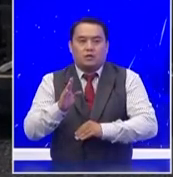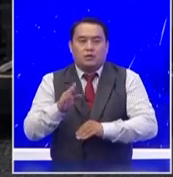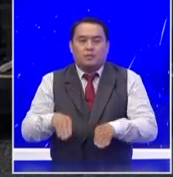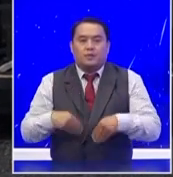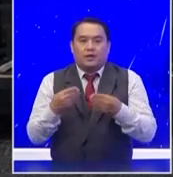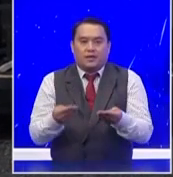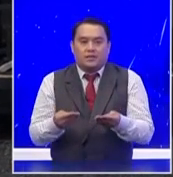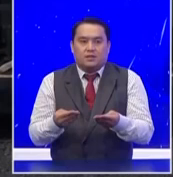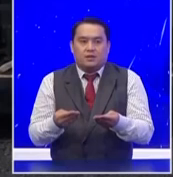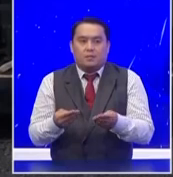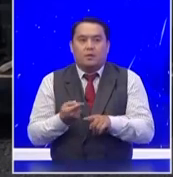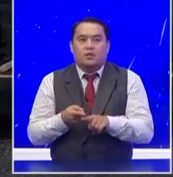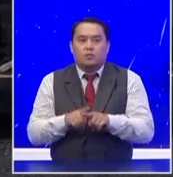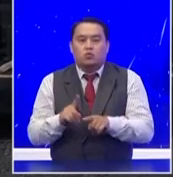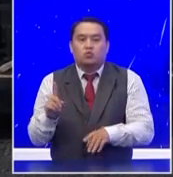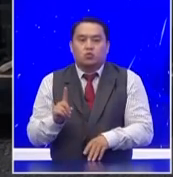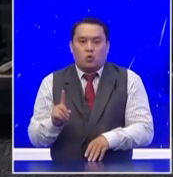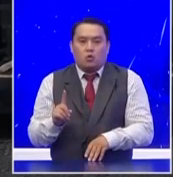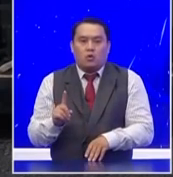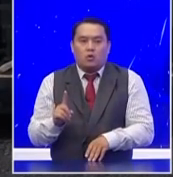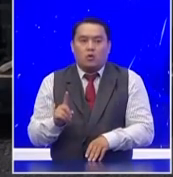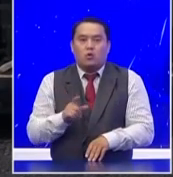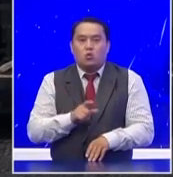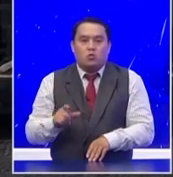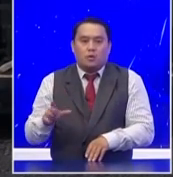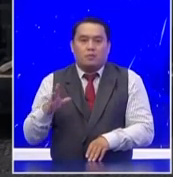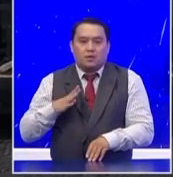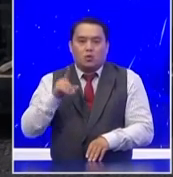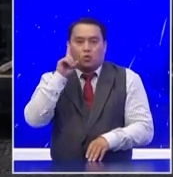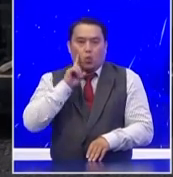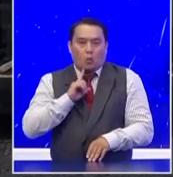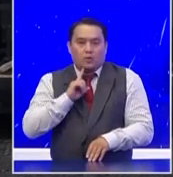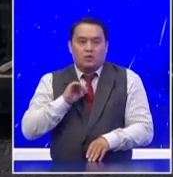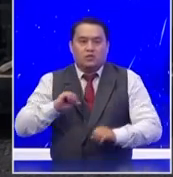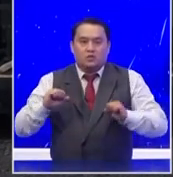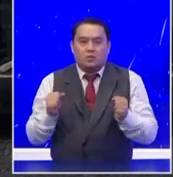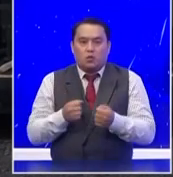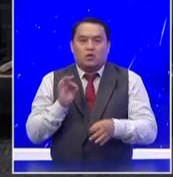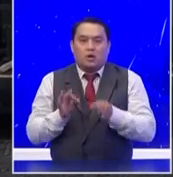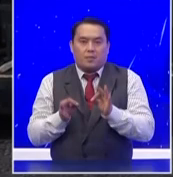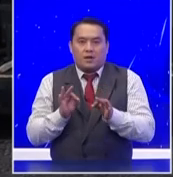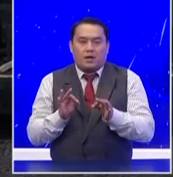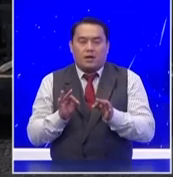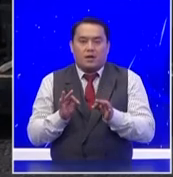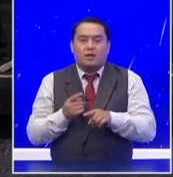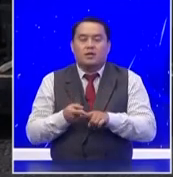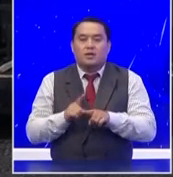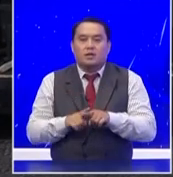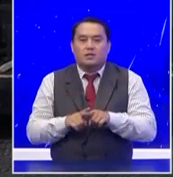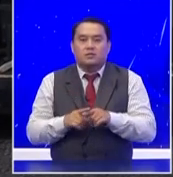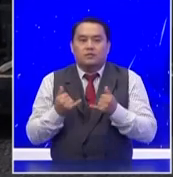проездать. Почему? Потому что чтобы людям было удобно ехать. И зимой, чтобы нормально ехать. Поэтому